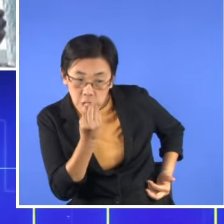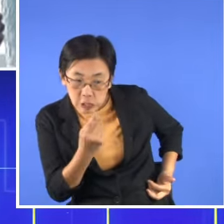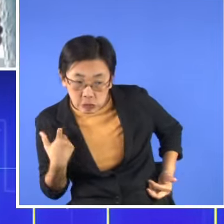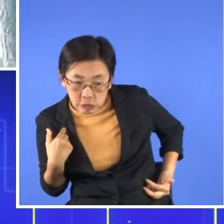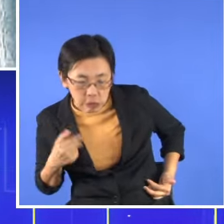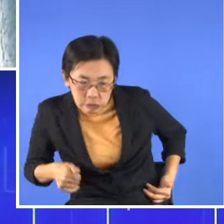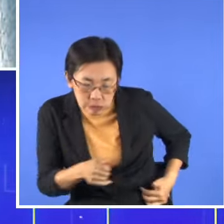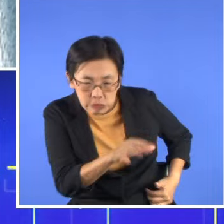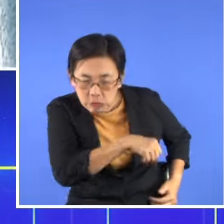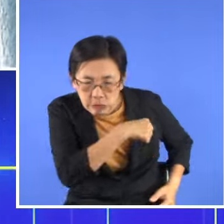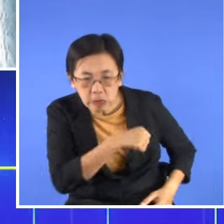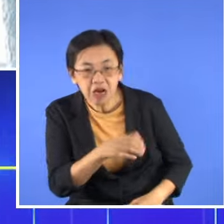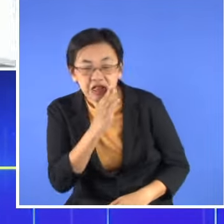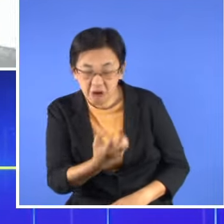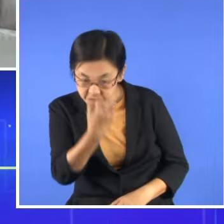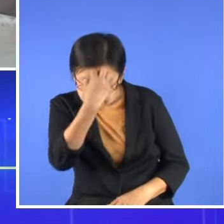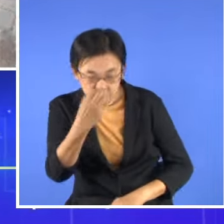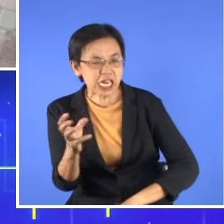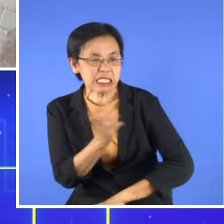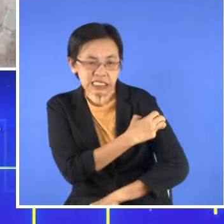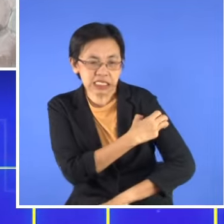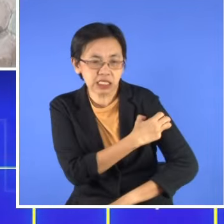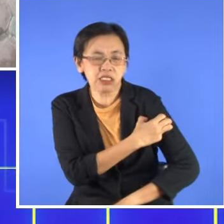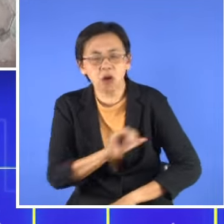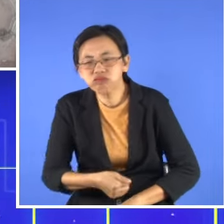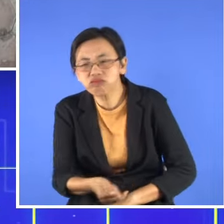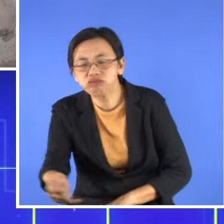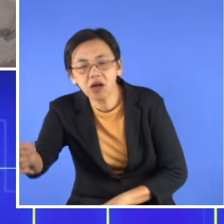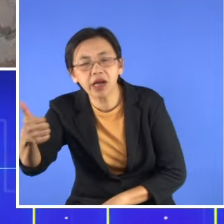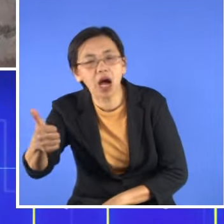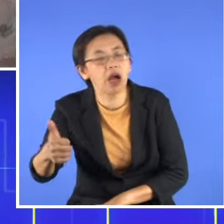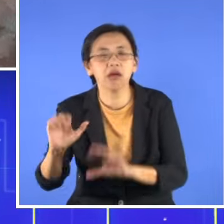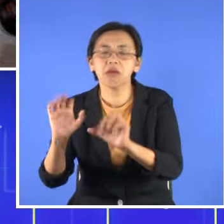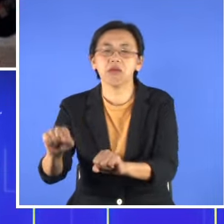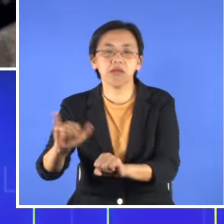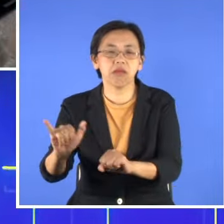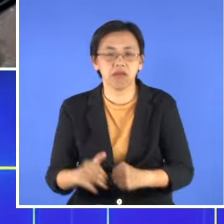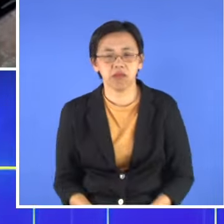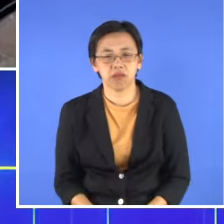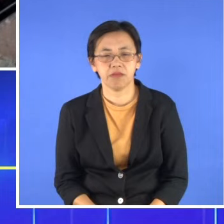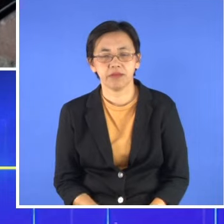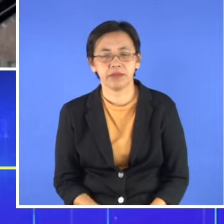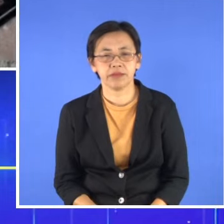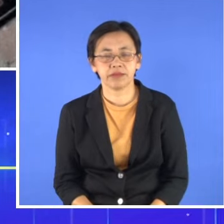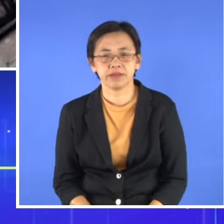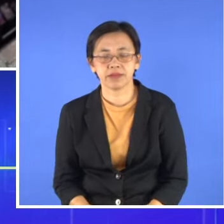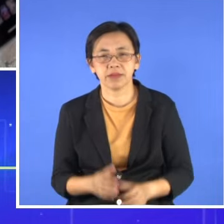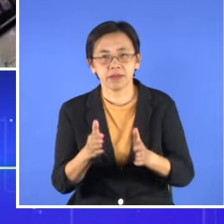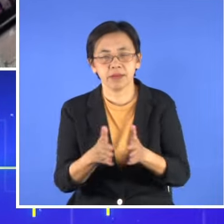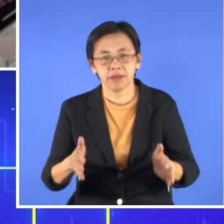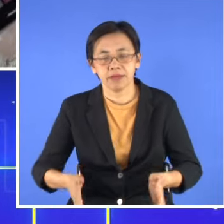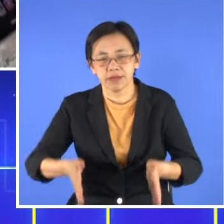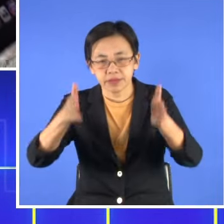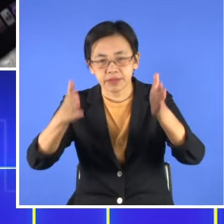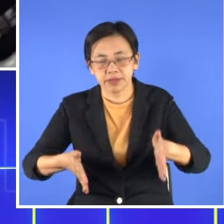ลงท้ายด้วยการกัดไอย่างงั้นเถอะแล้วมันก็วิ่งเหนียได้จนแล้วจนรอดก็ยังไม่ถูกจับนี่ฮะอทีนี้อีกมุมนึงหลังตึกร้าน่อมมอเตอร์ไซค์ถนน